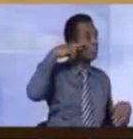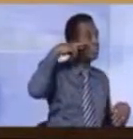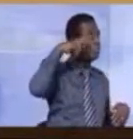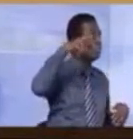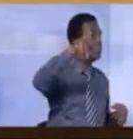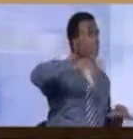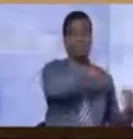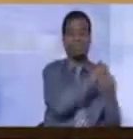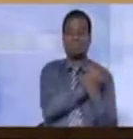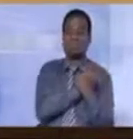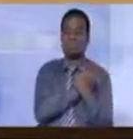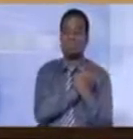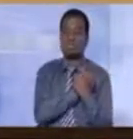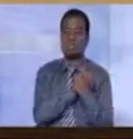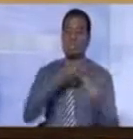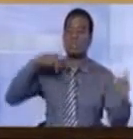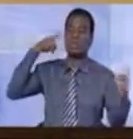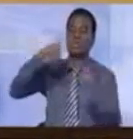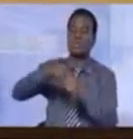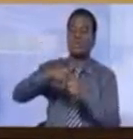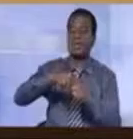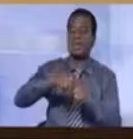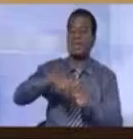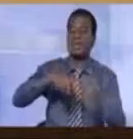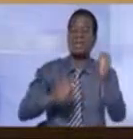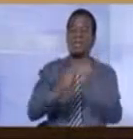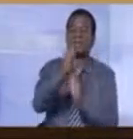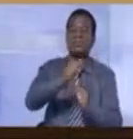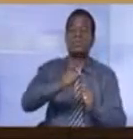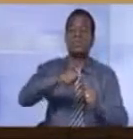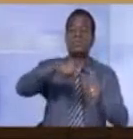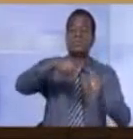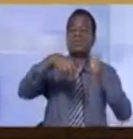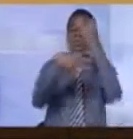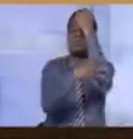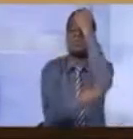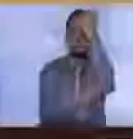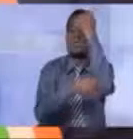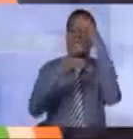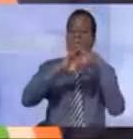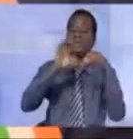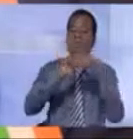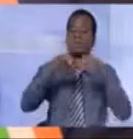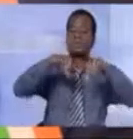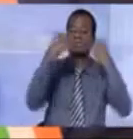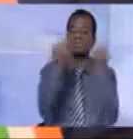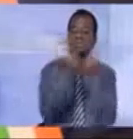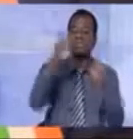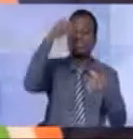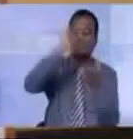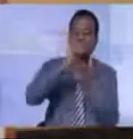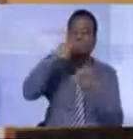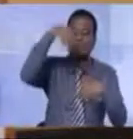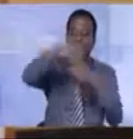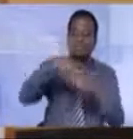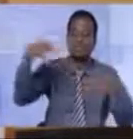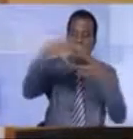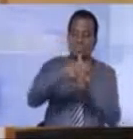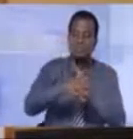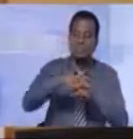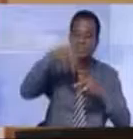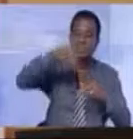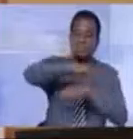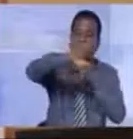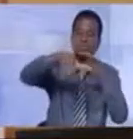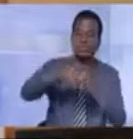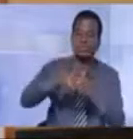regard d'amour vers les maillons les plus faibles de notre société. C'est dans l'union au sein du Parlement